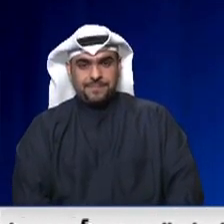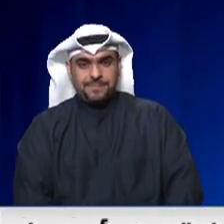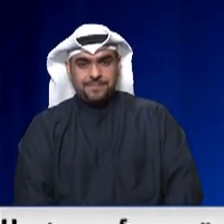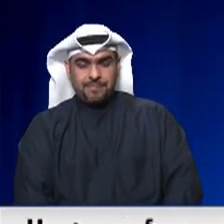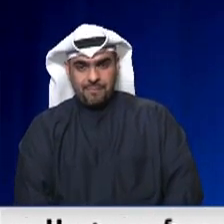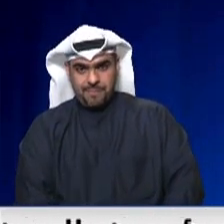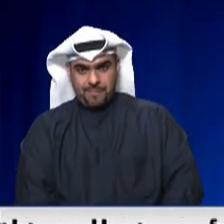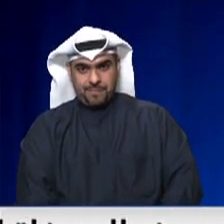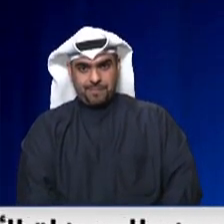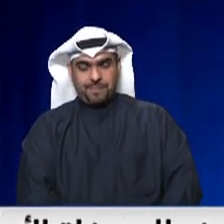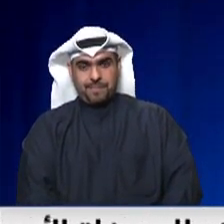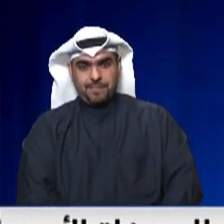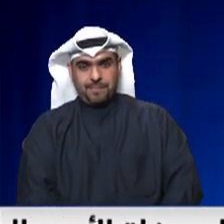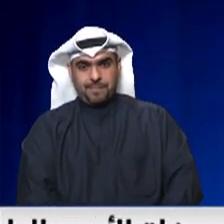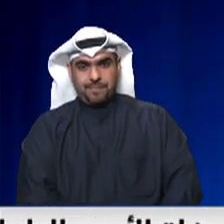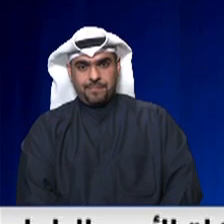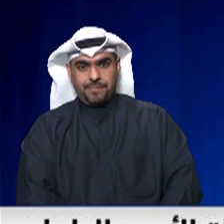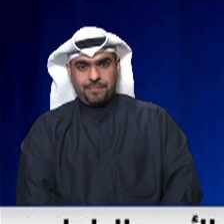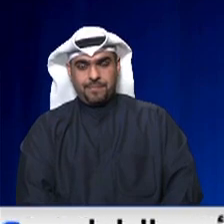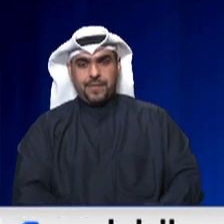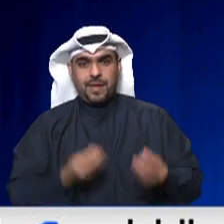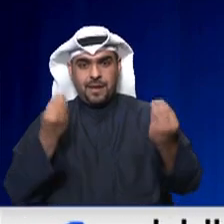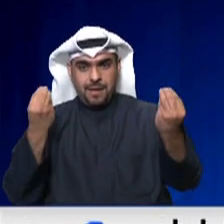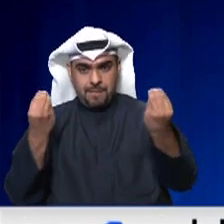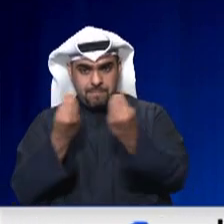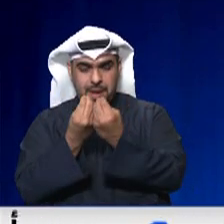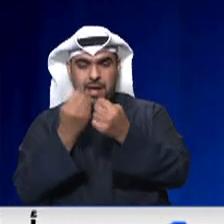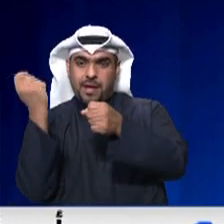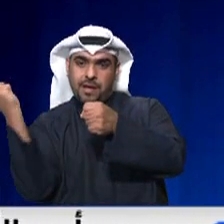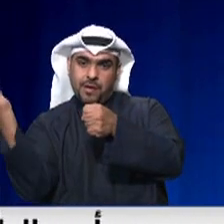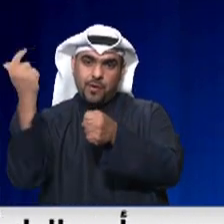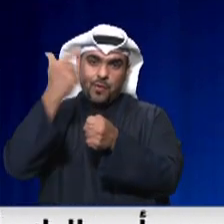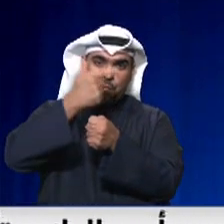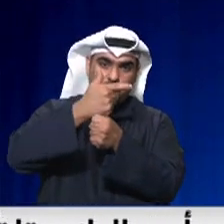العربيه السعوديه الشقيقه وبموازاة